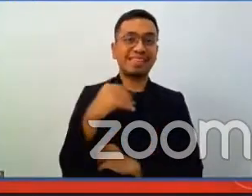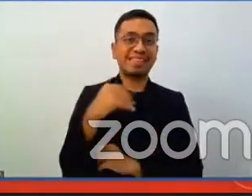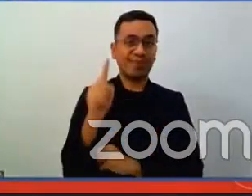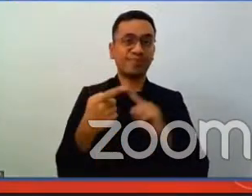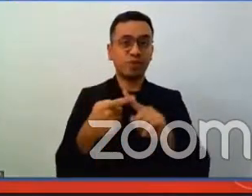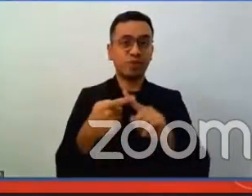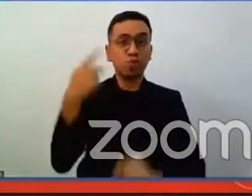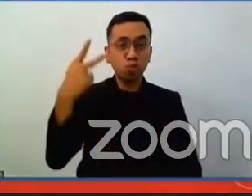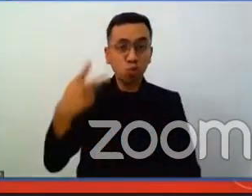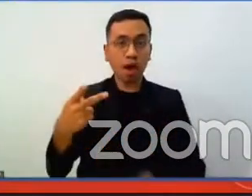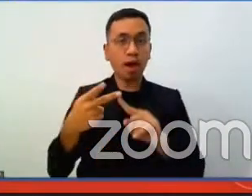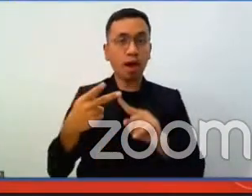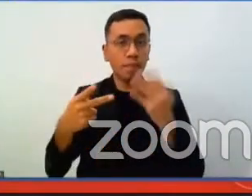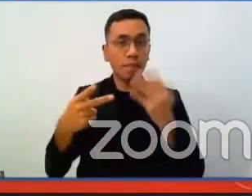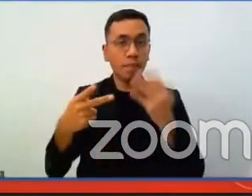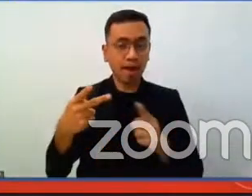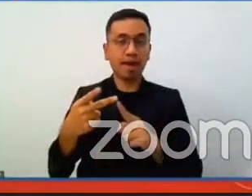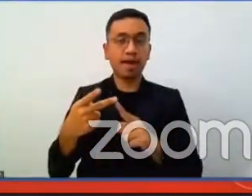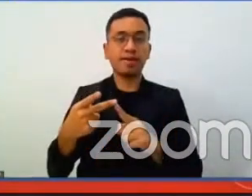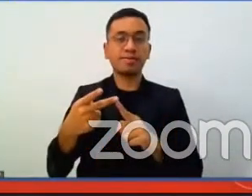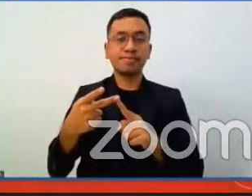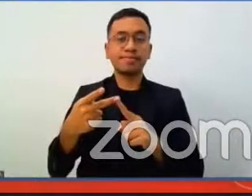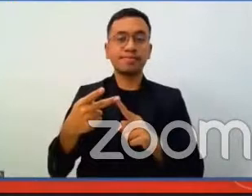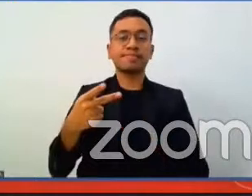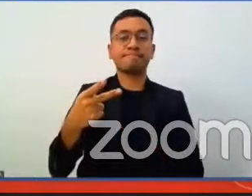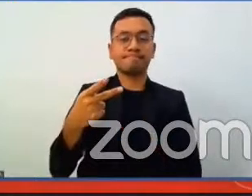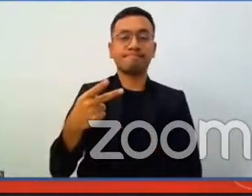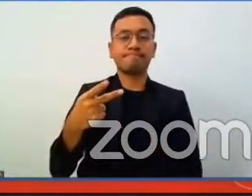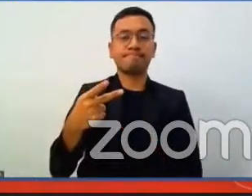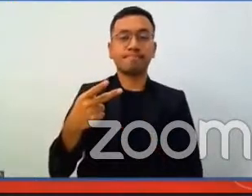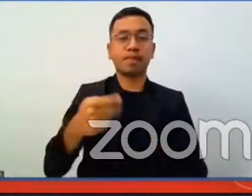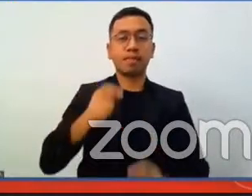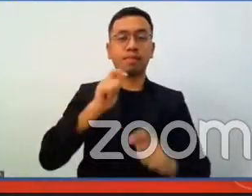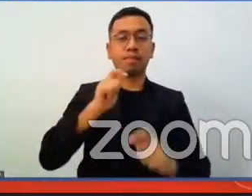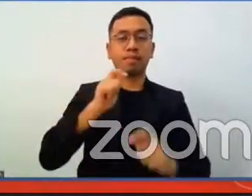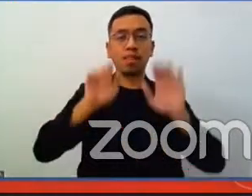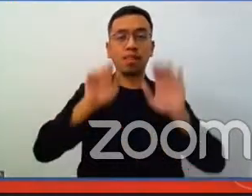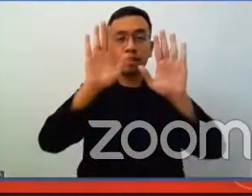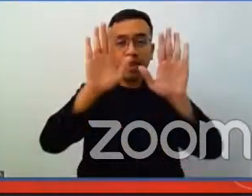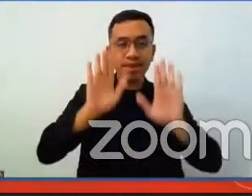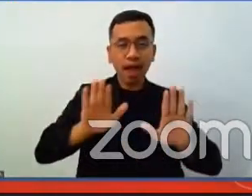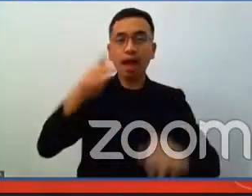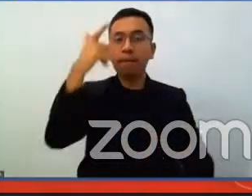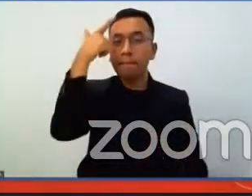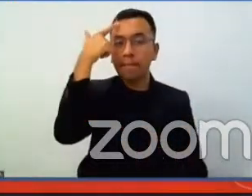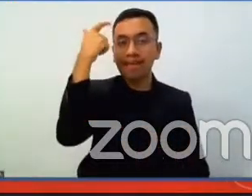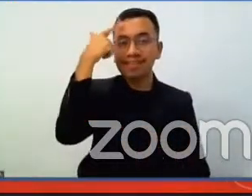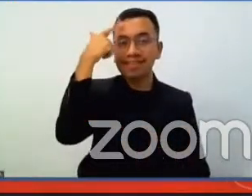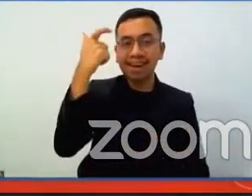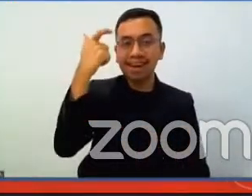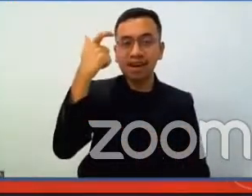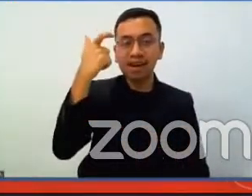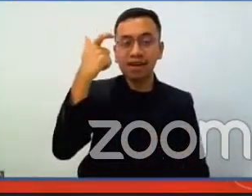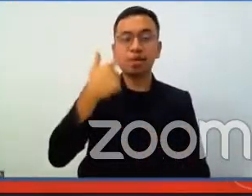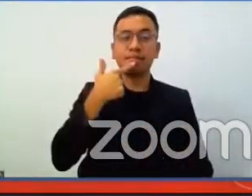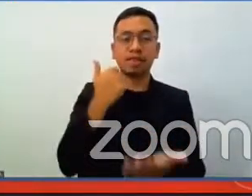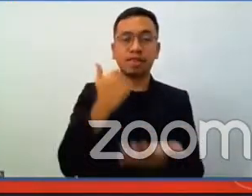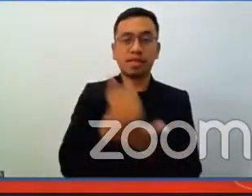bagaimana kita membuat media pembelajarannya itu bisa interaktif.